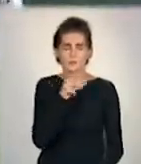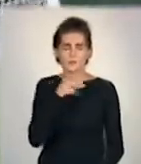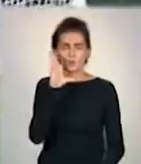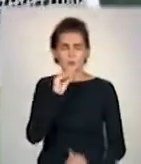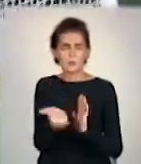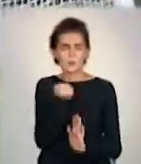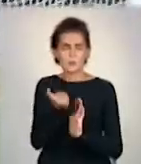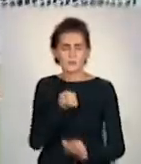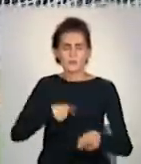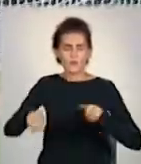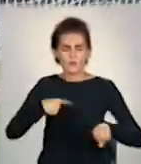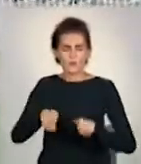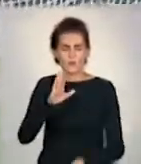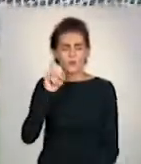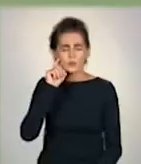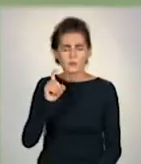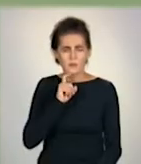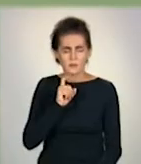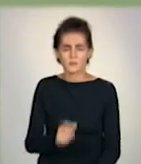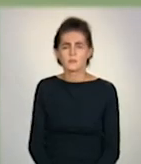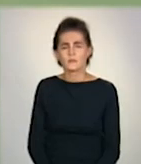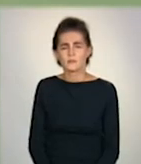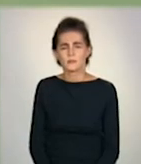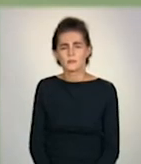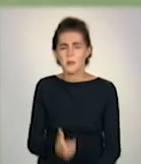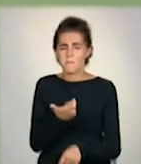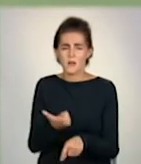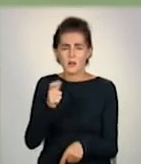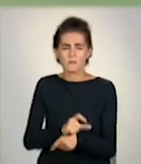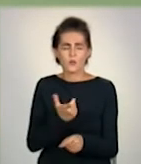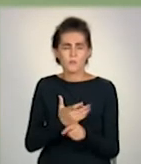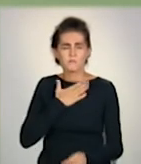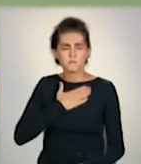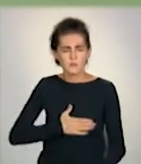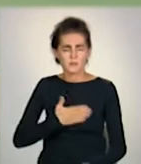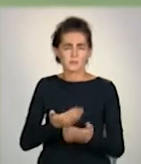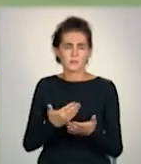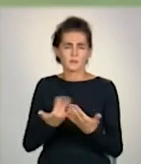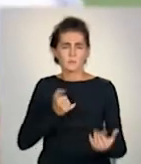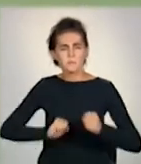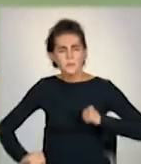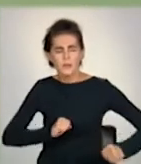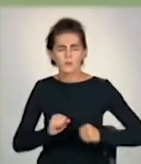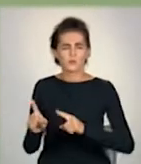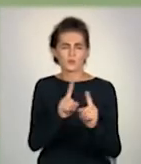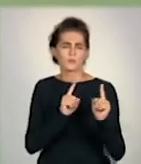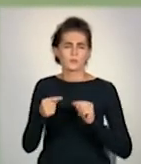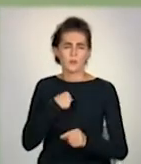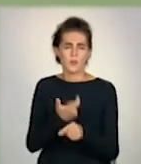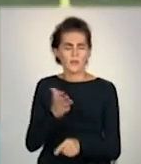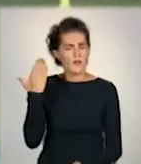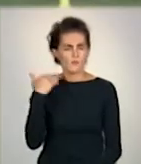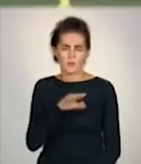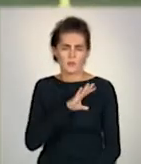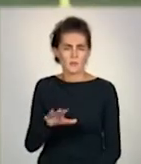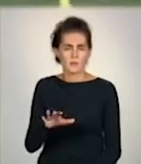країни. Приємно дуже, взагалі. Максимально пойти і от зараз побігати, це взагалі у нас давно такого не